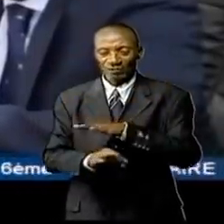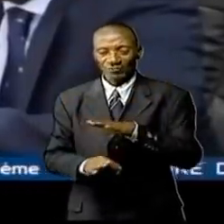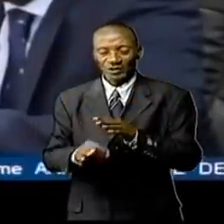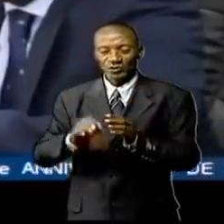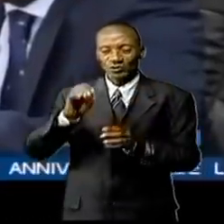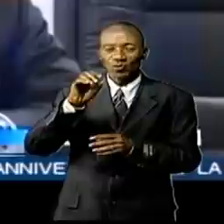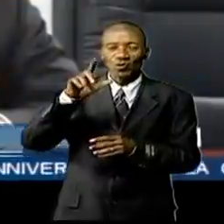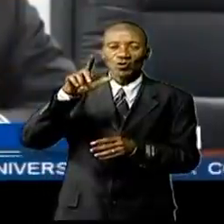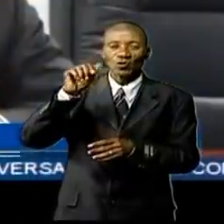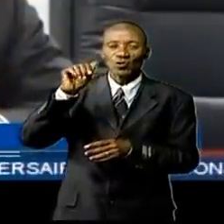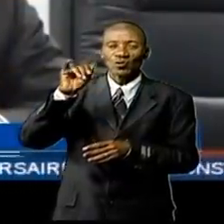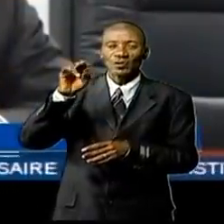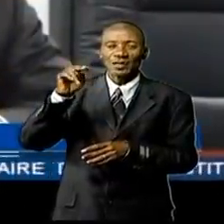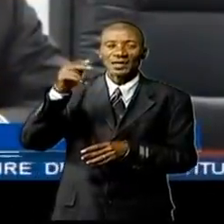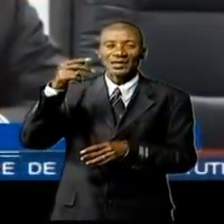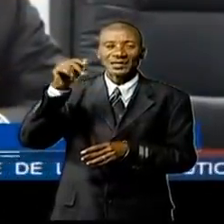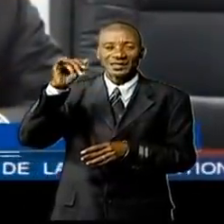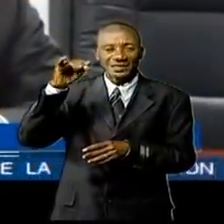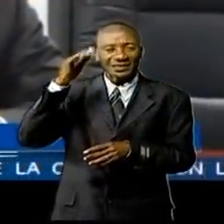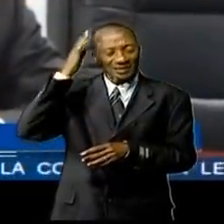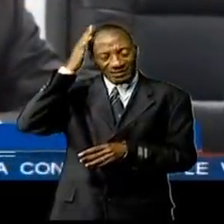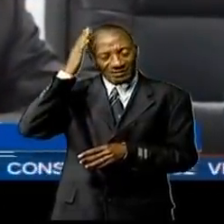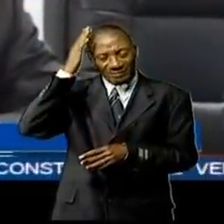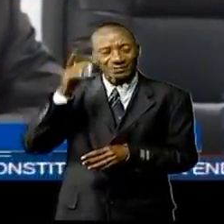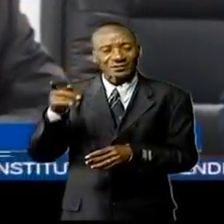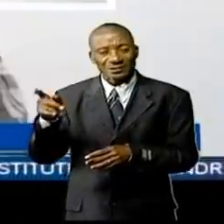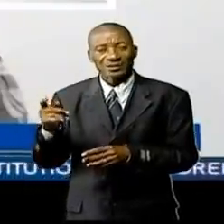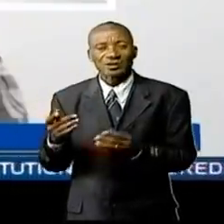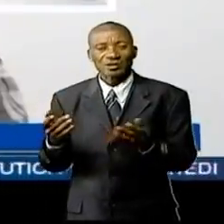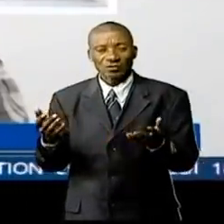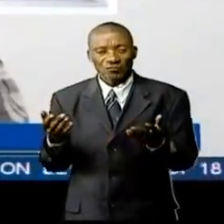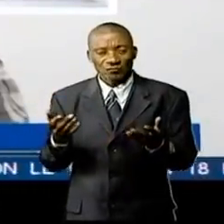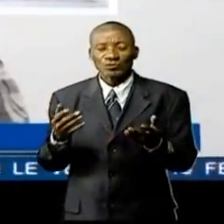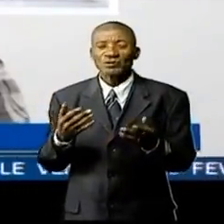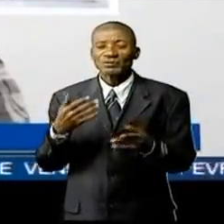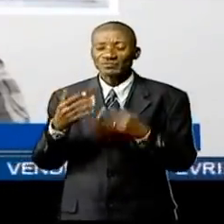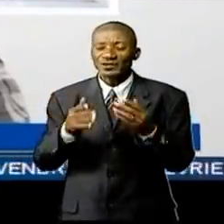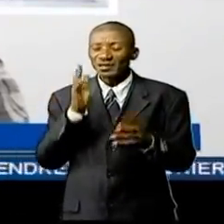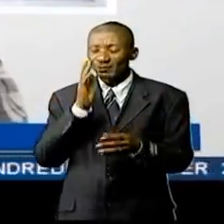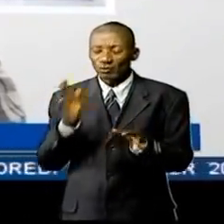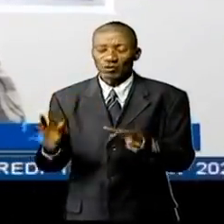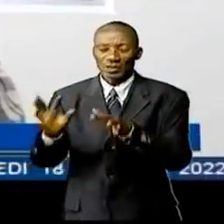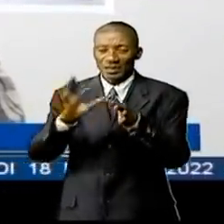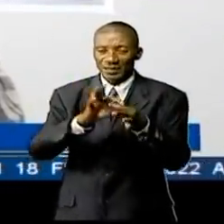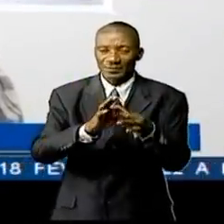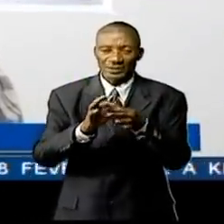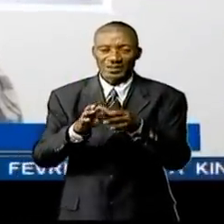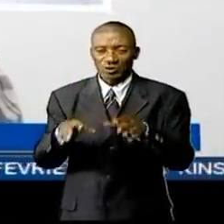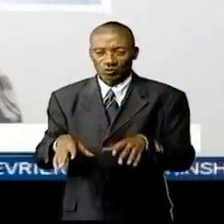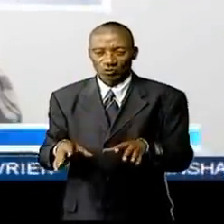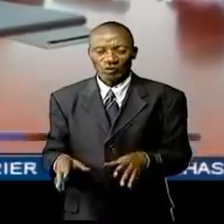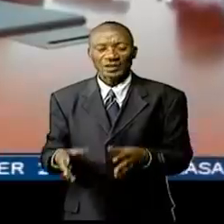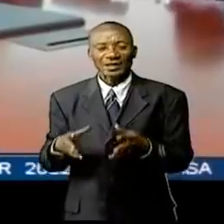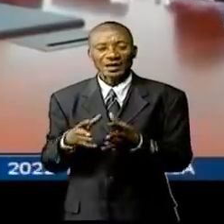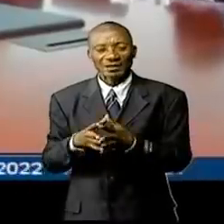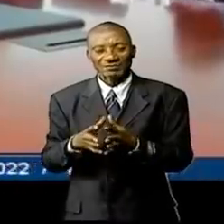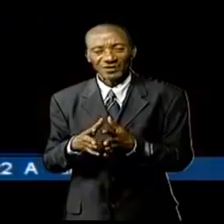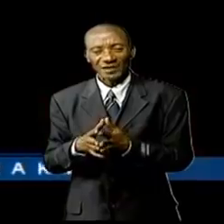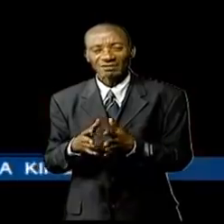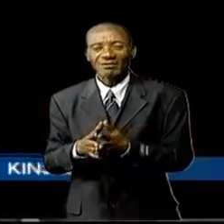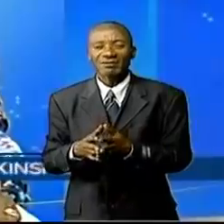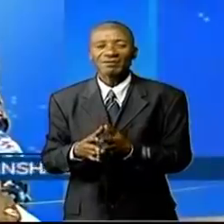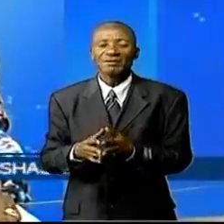des assurances fermes au ministre d'État pour son soutien à l'entrepreneuriat congolais avec des fonds de démarrage et d'amorçage de